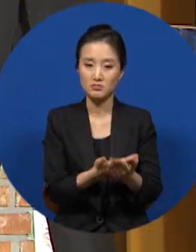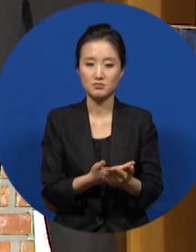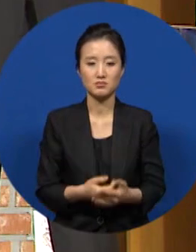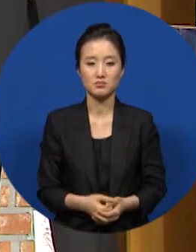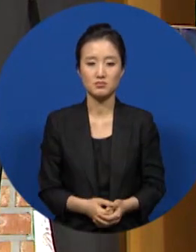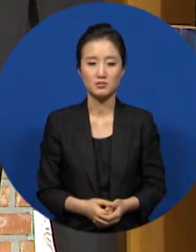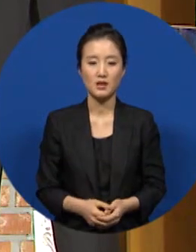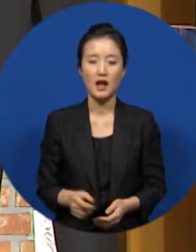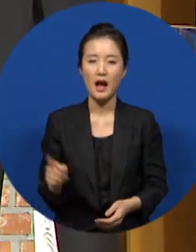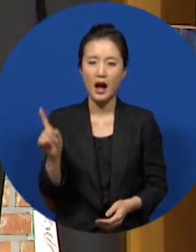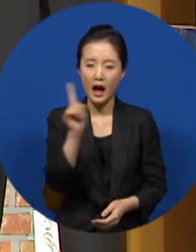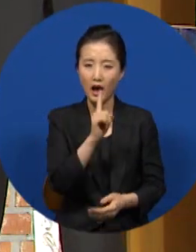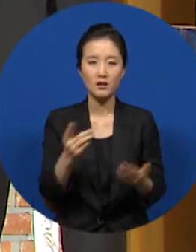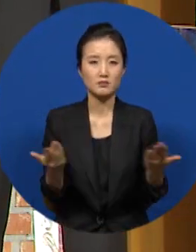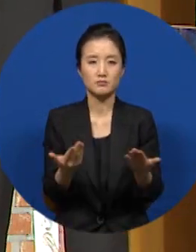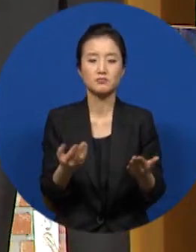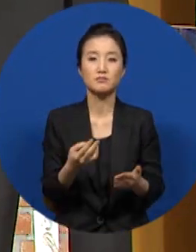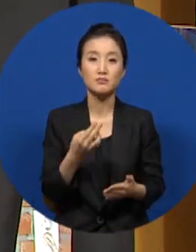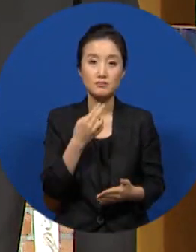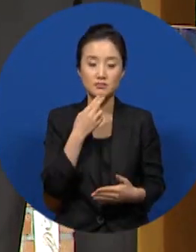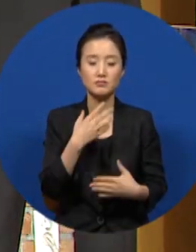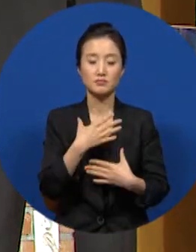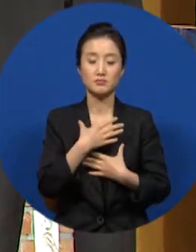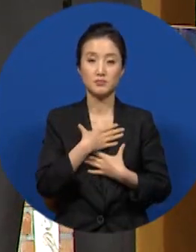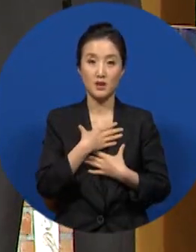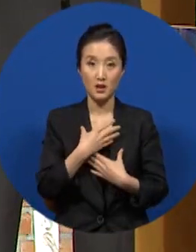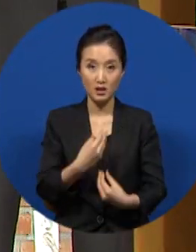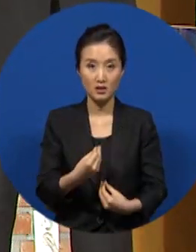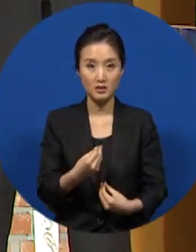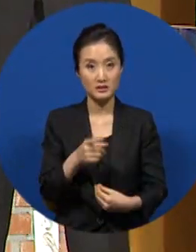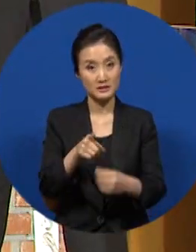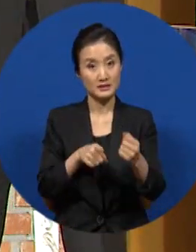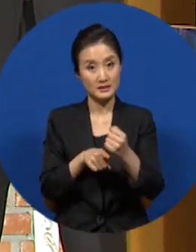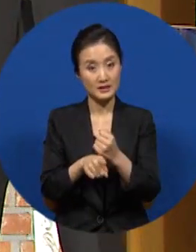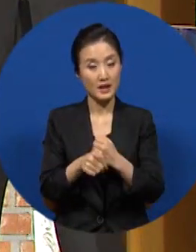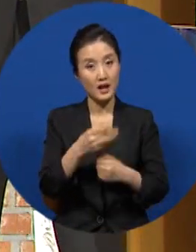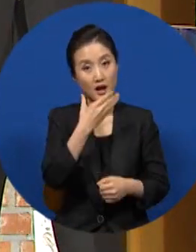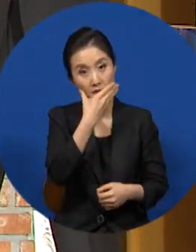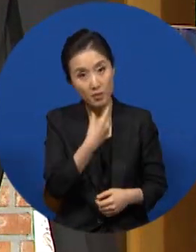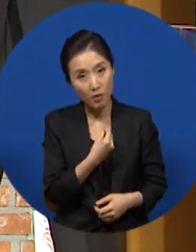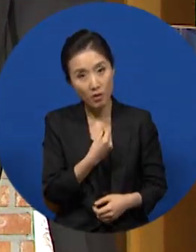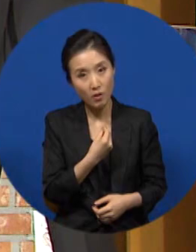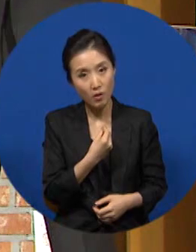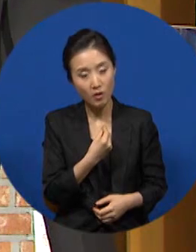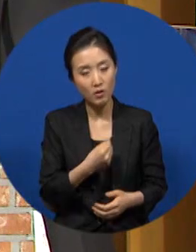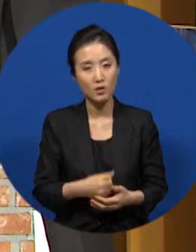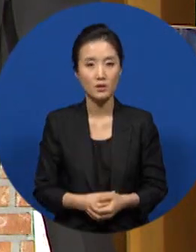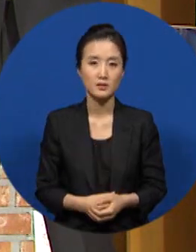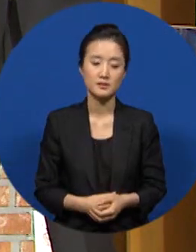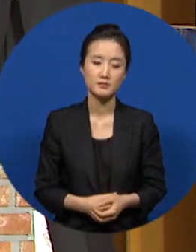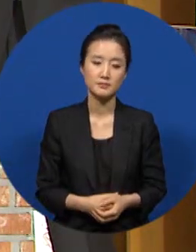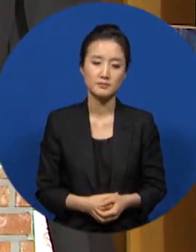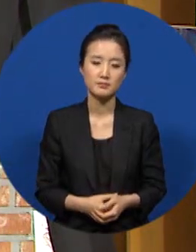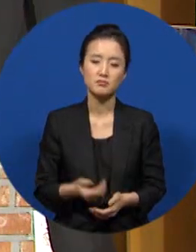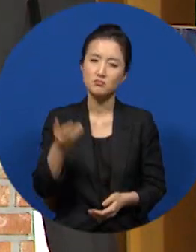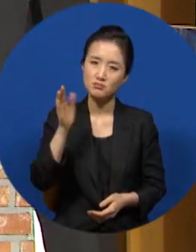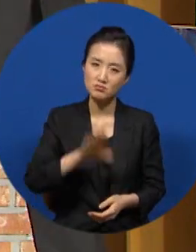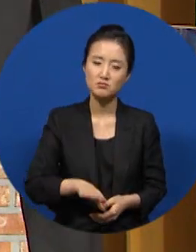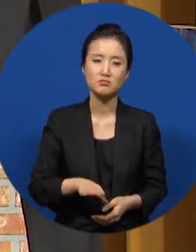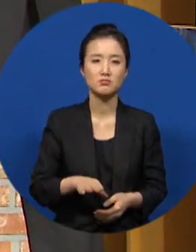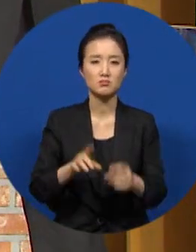무탈하고 아무 일 없이 평안하기만 하면은 행복한 건가, 괜찮은 건가? 그런데 우리는 뭐 세속적으로 살다